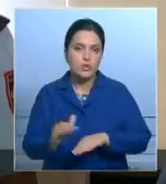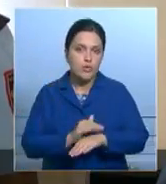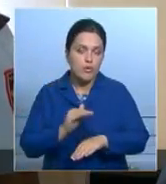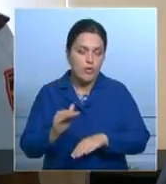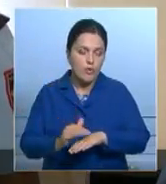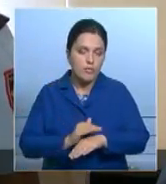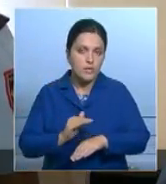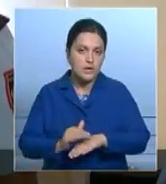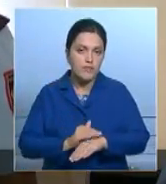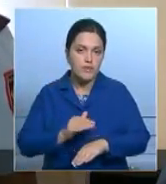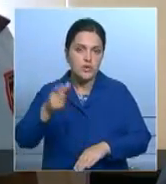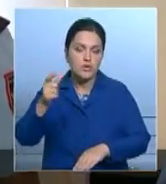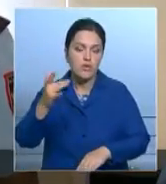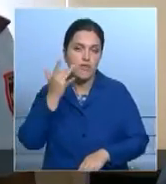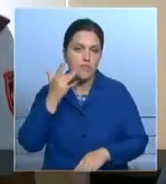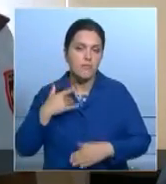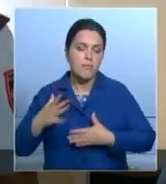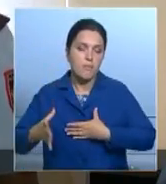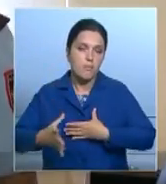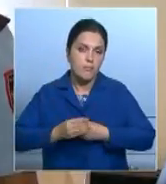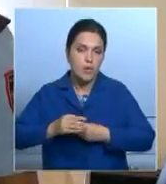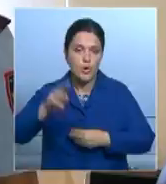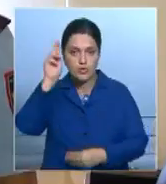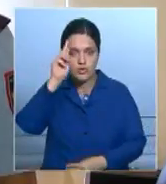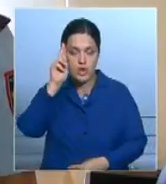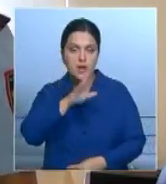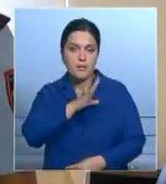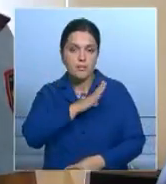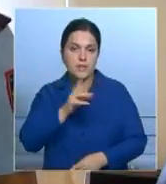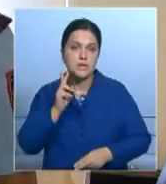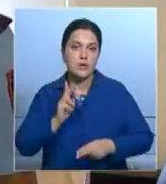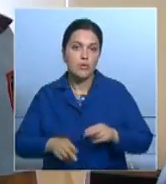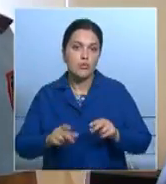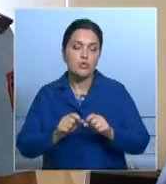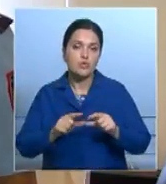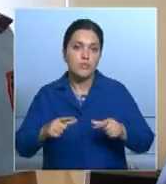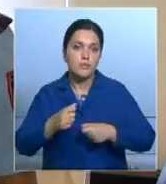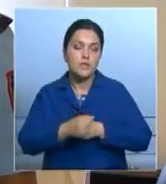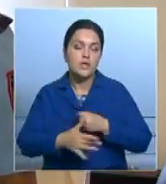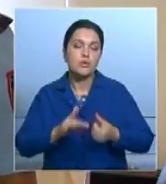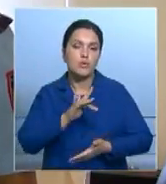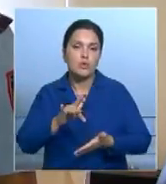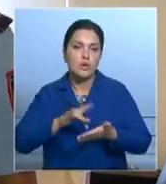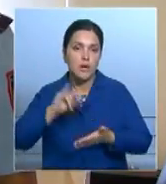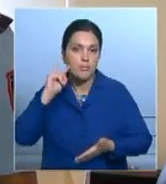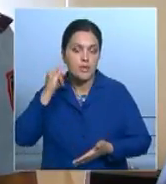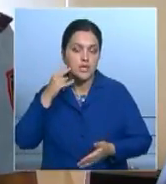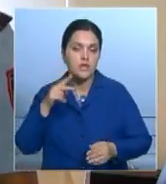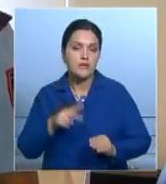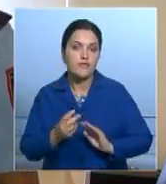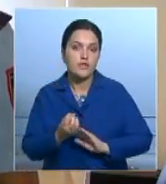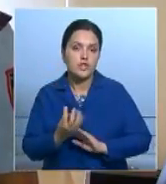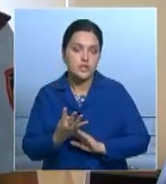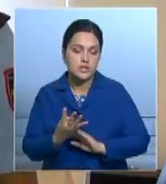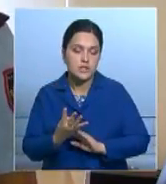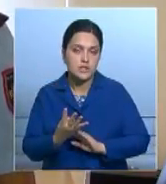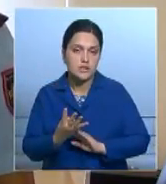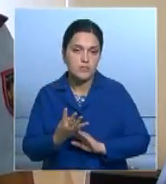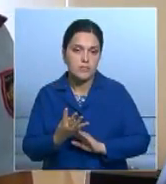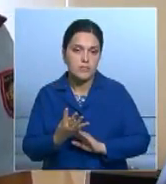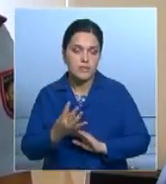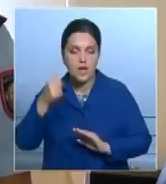человека. Вместе с ним учился, закончил учебный центр в городе Павлодар в 2014 году.